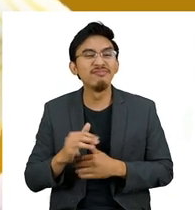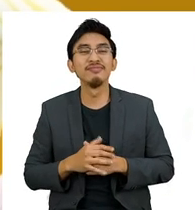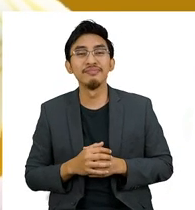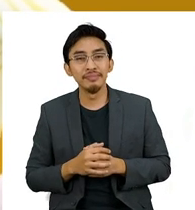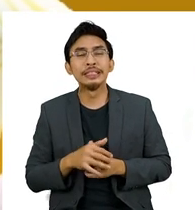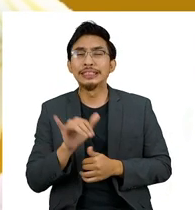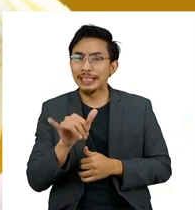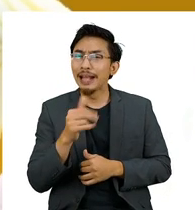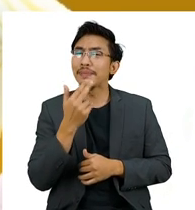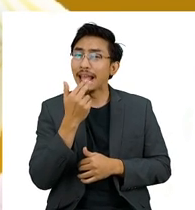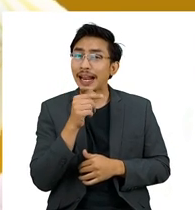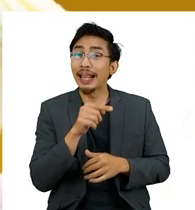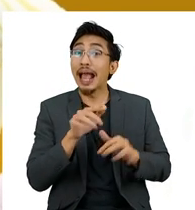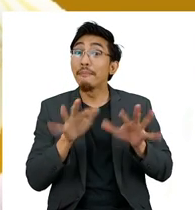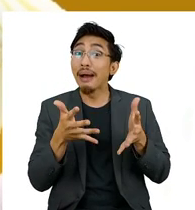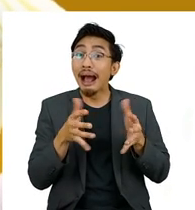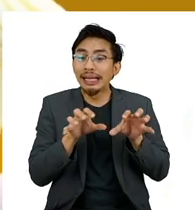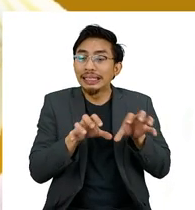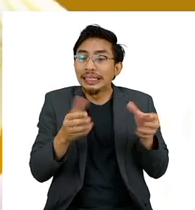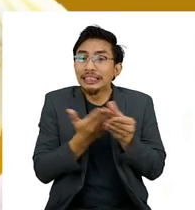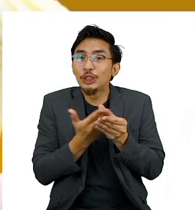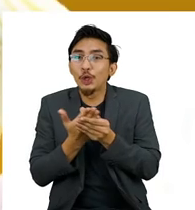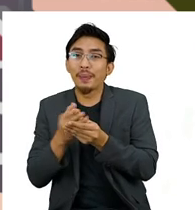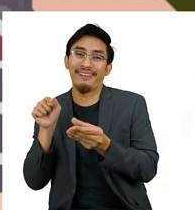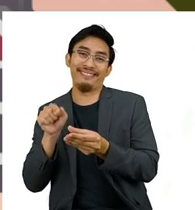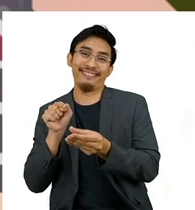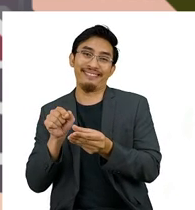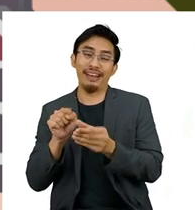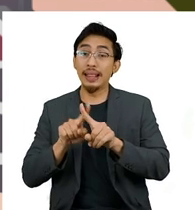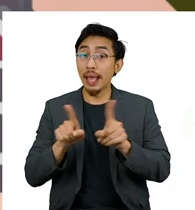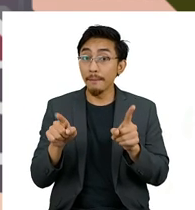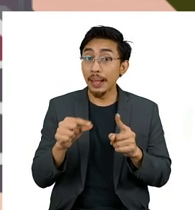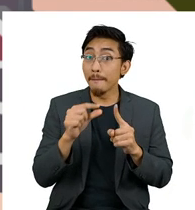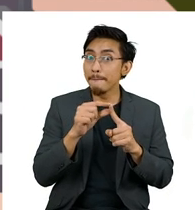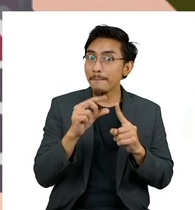nih. Keren memang sudah punya instrumennya,